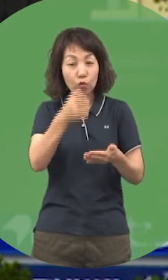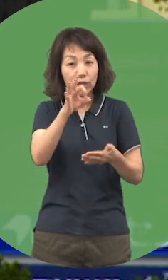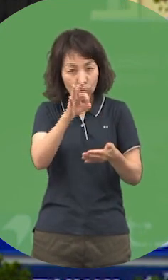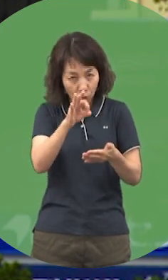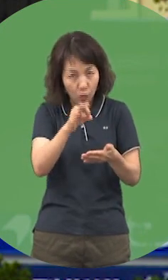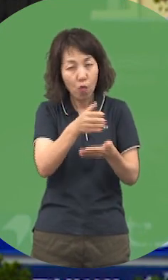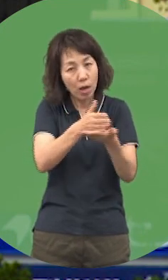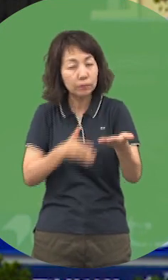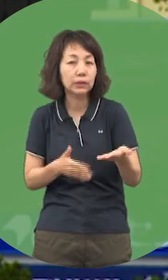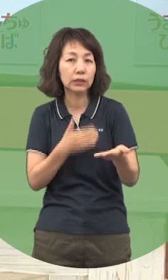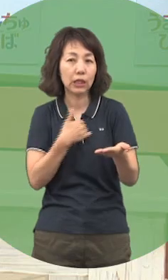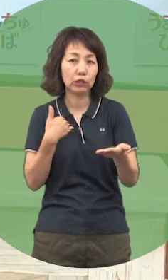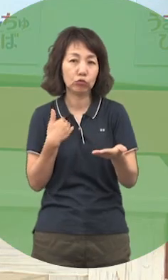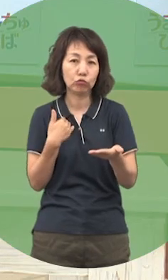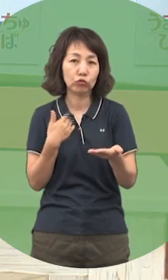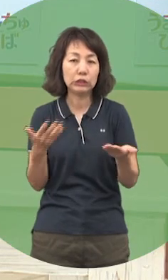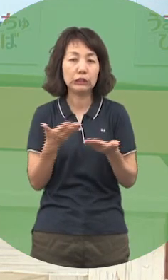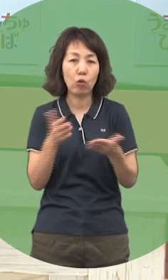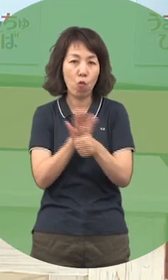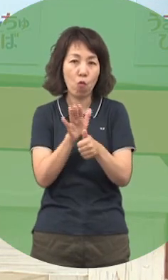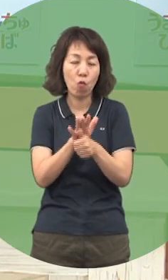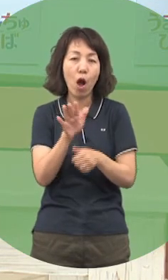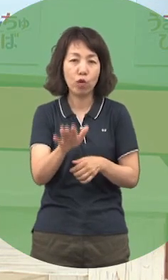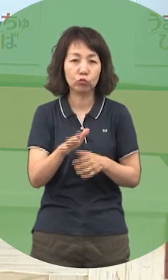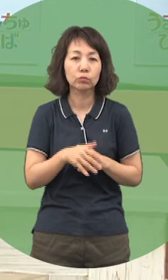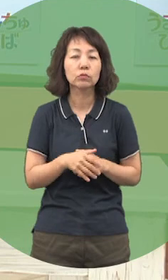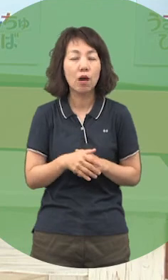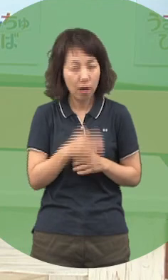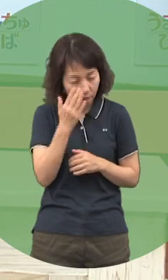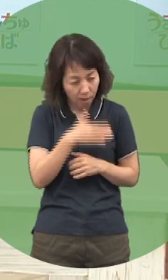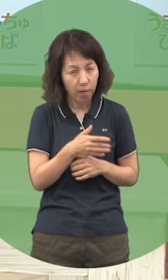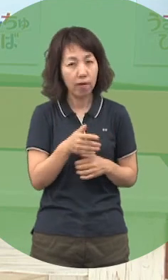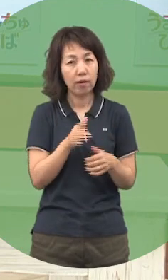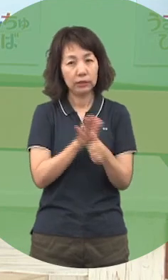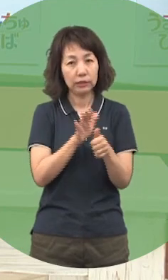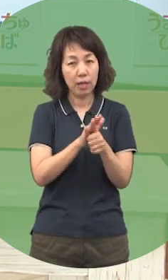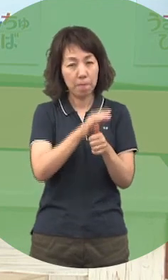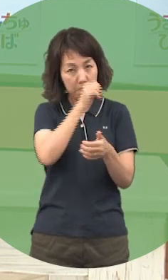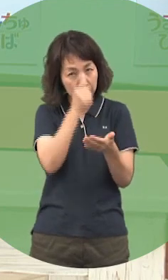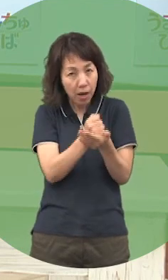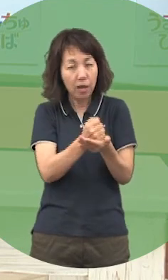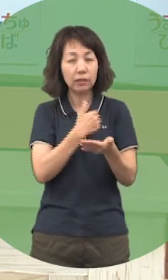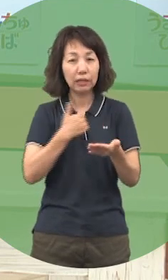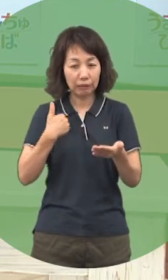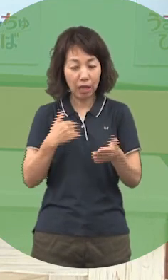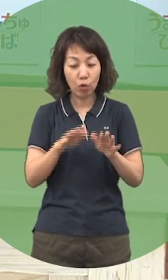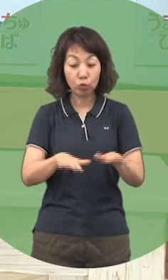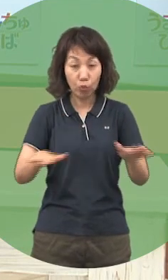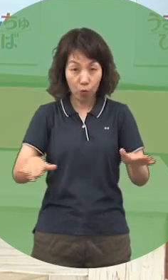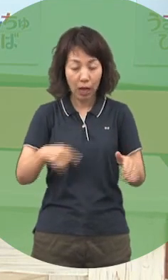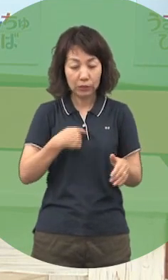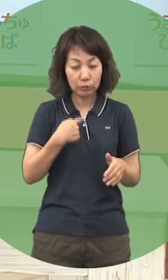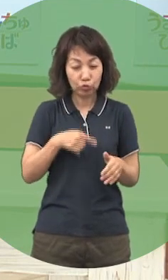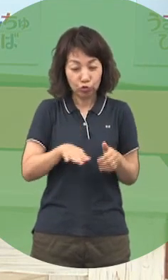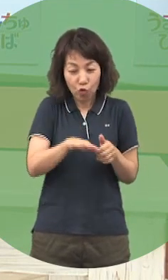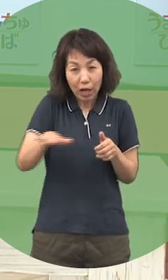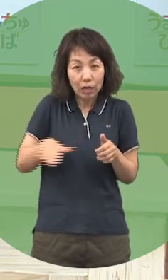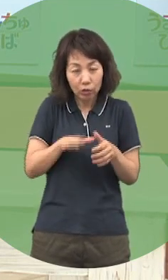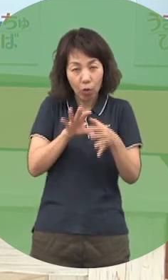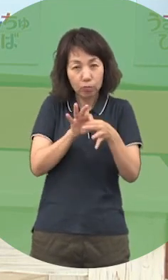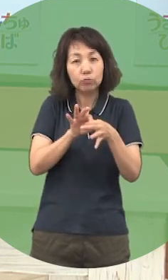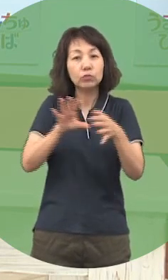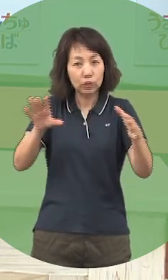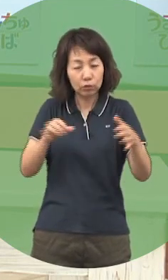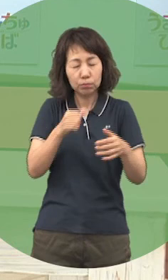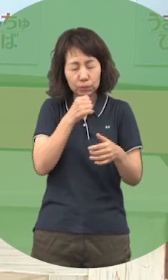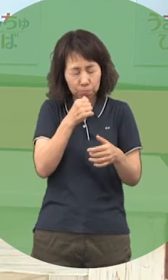行っています。 そうした支援が実って、子どもたちが生まれ育った環境に左右されることな